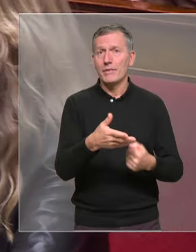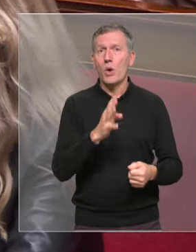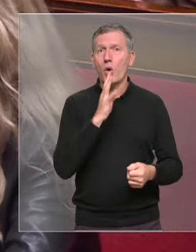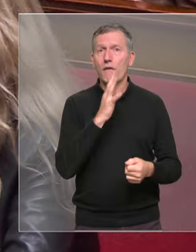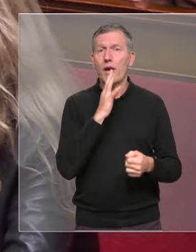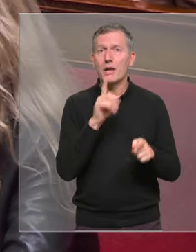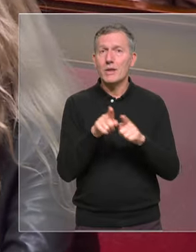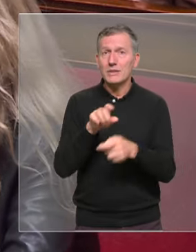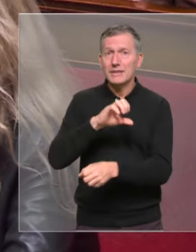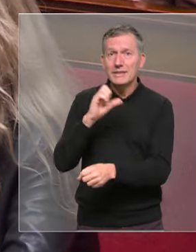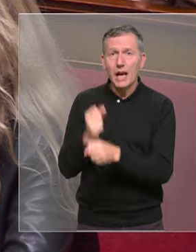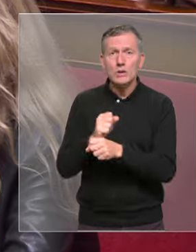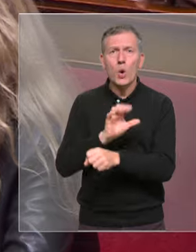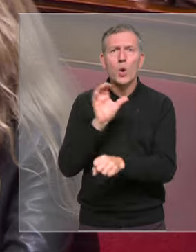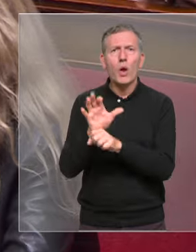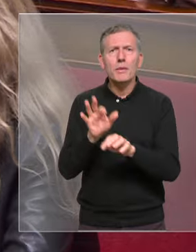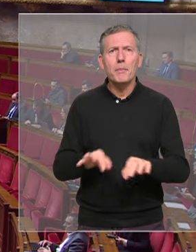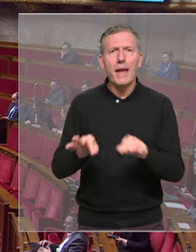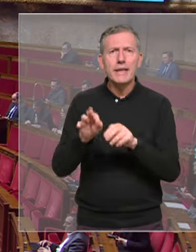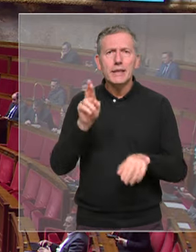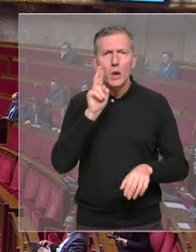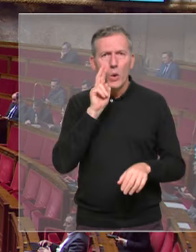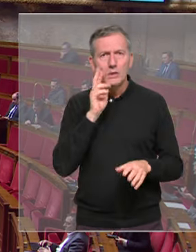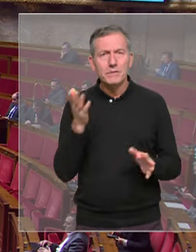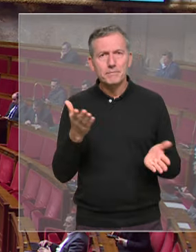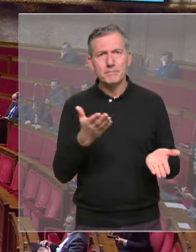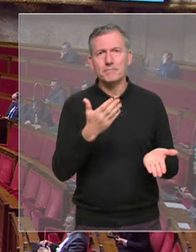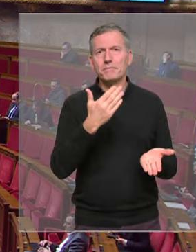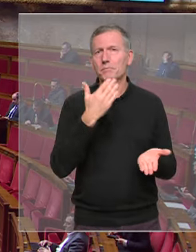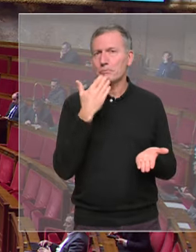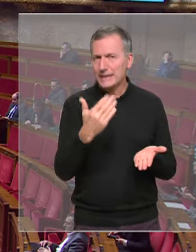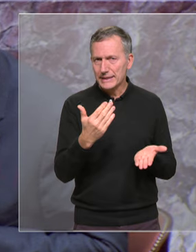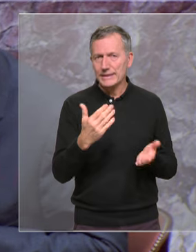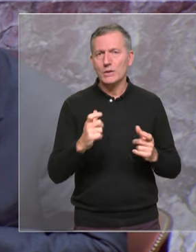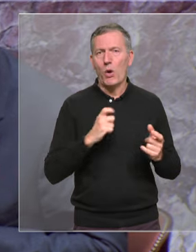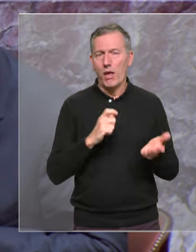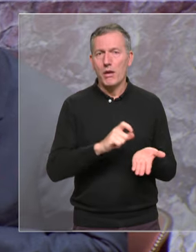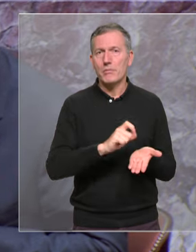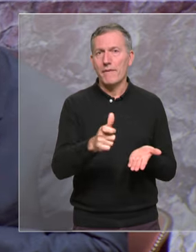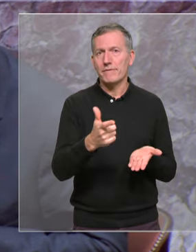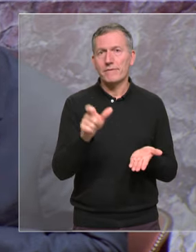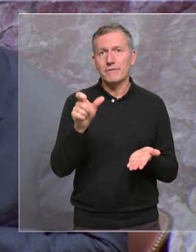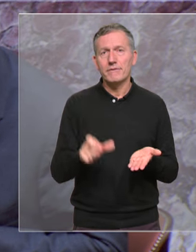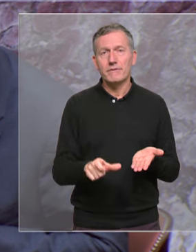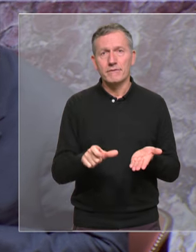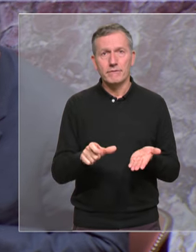renforcement des sanctions à l'encontre de la Russie ? Je vous remercie, ma chère collègue. La parole est à Madame